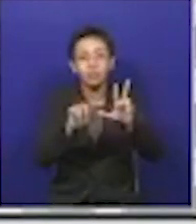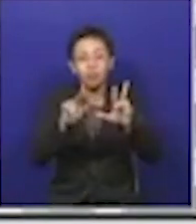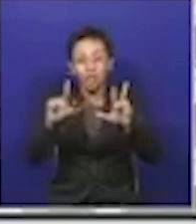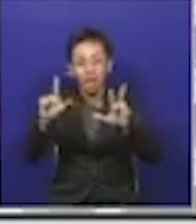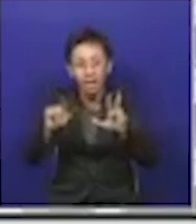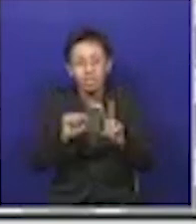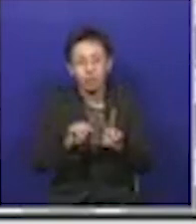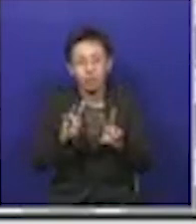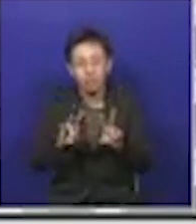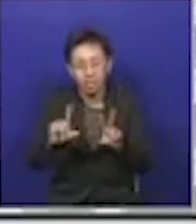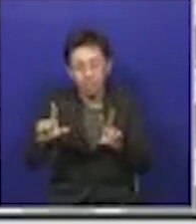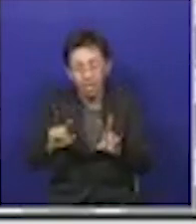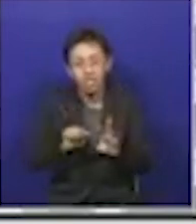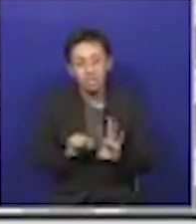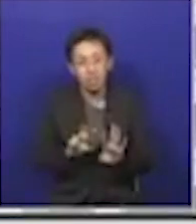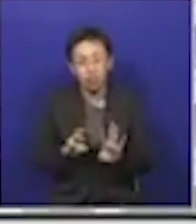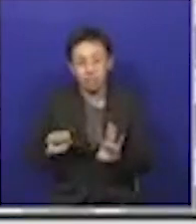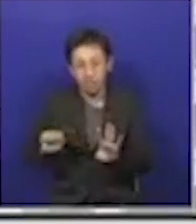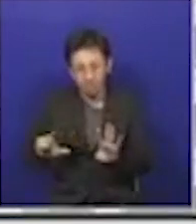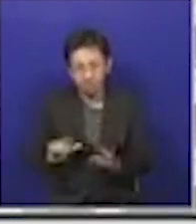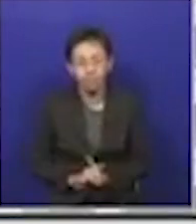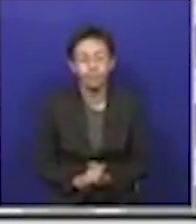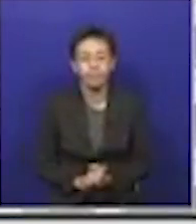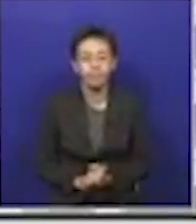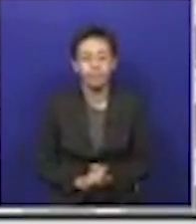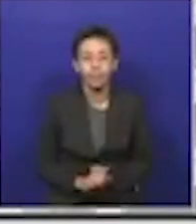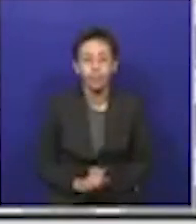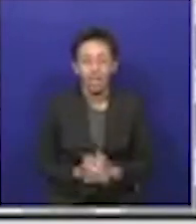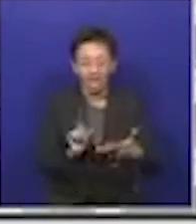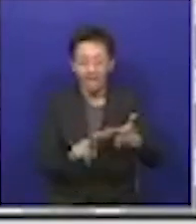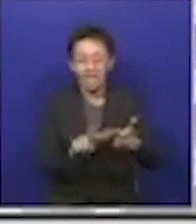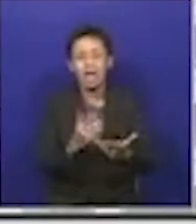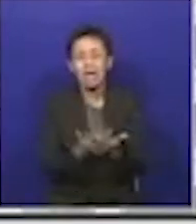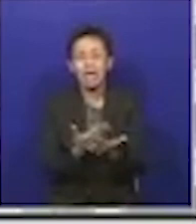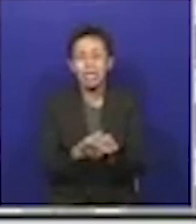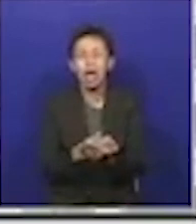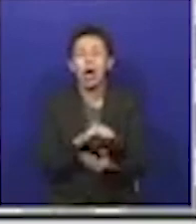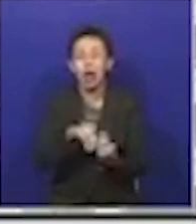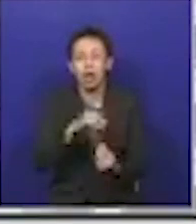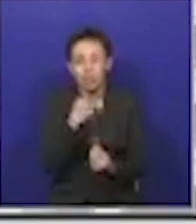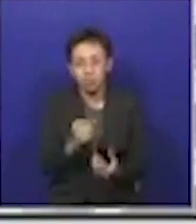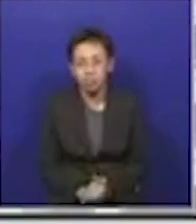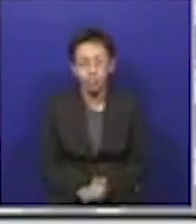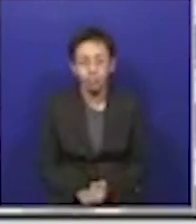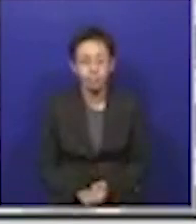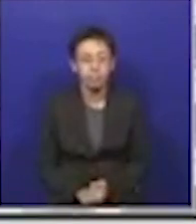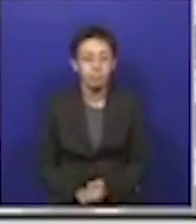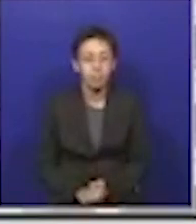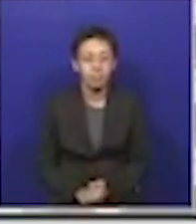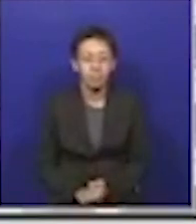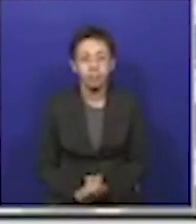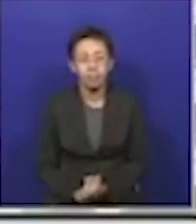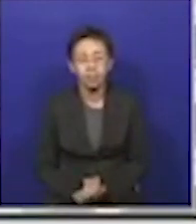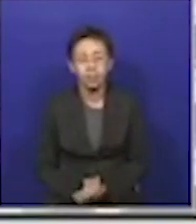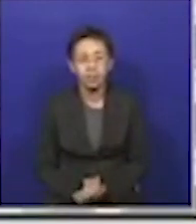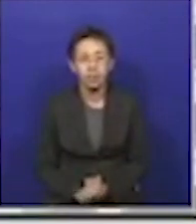ครับนี่เป็นงบขาดดุลนะฮะแต่คำถามก็คือว่าการจัดเก็บรายได้